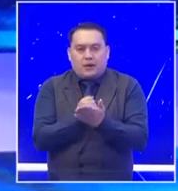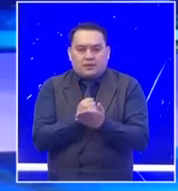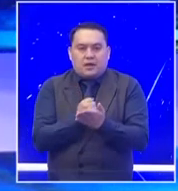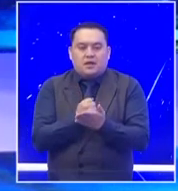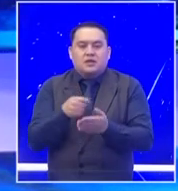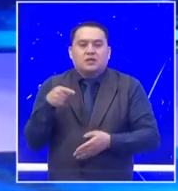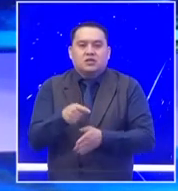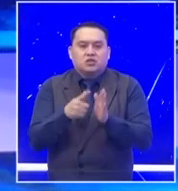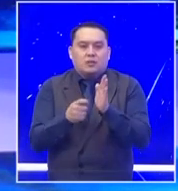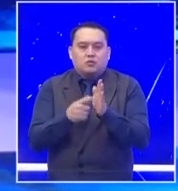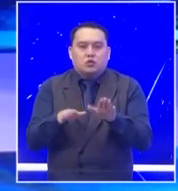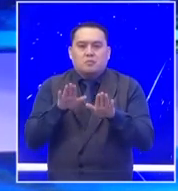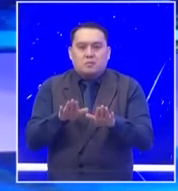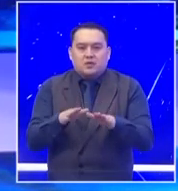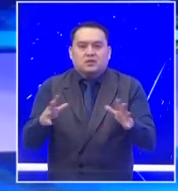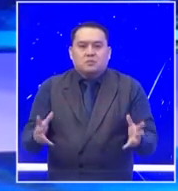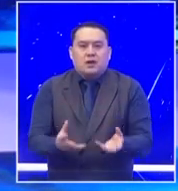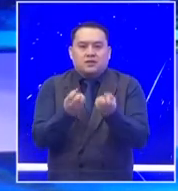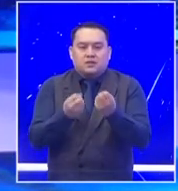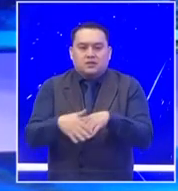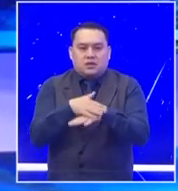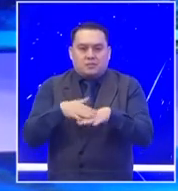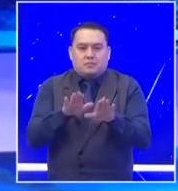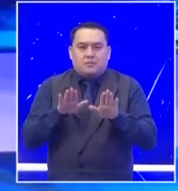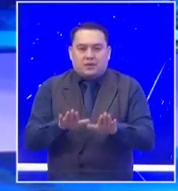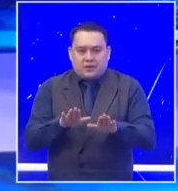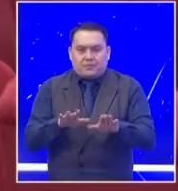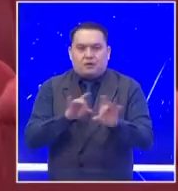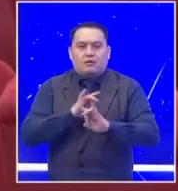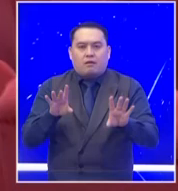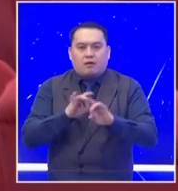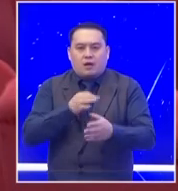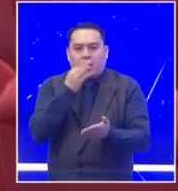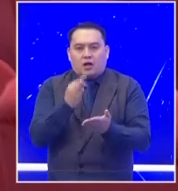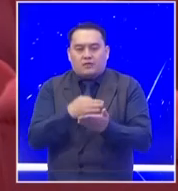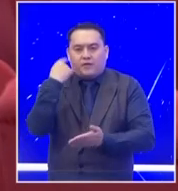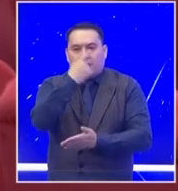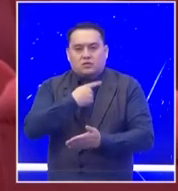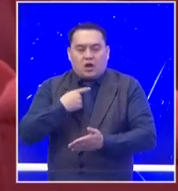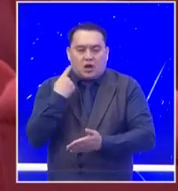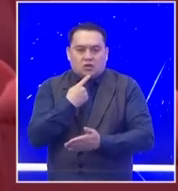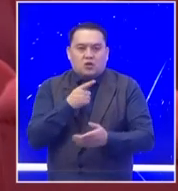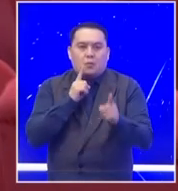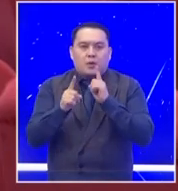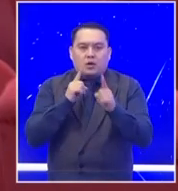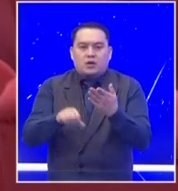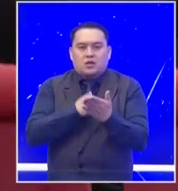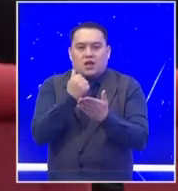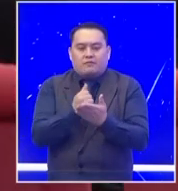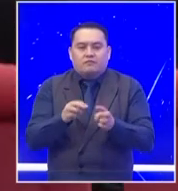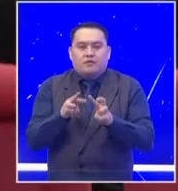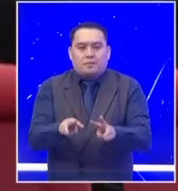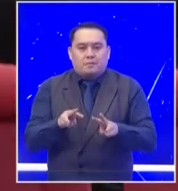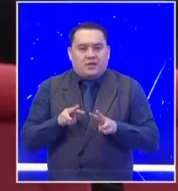Подготовлены 1700 пунктов приема эвакуируемого населения, рассказали ответственные лица в кулуарах правительства под председательством